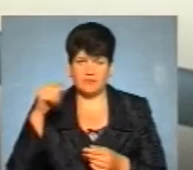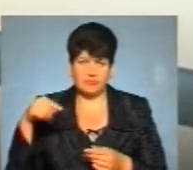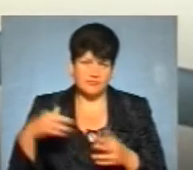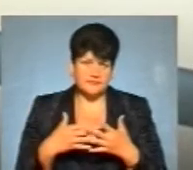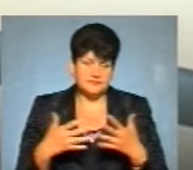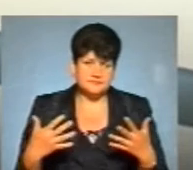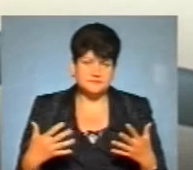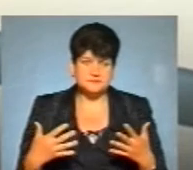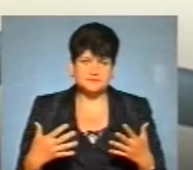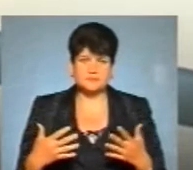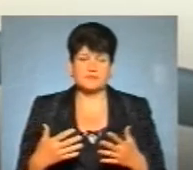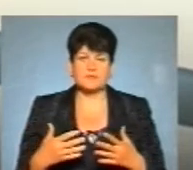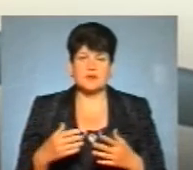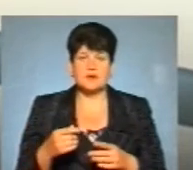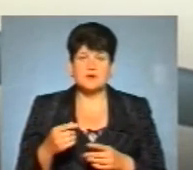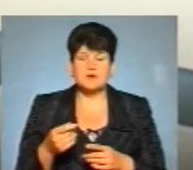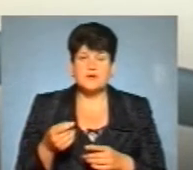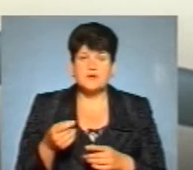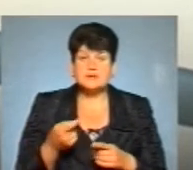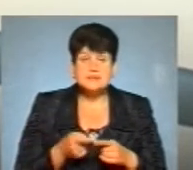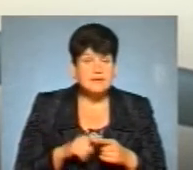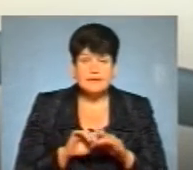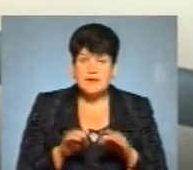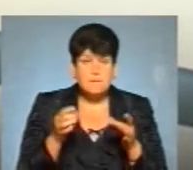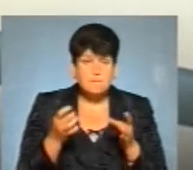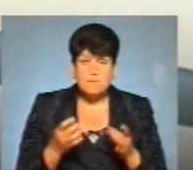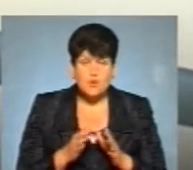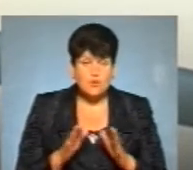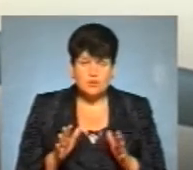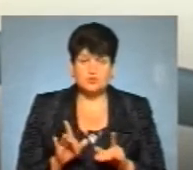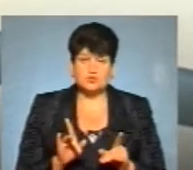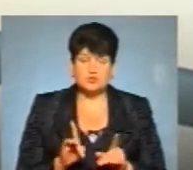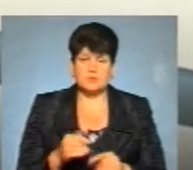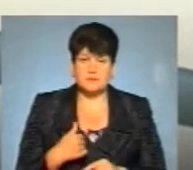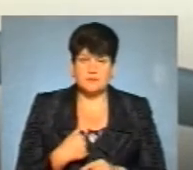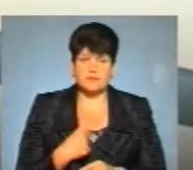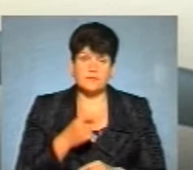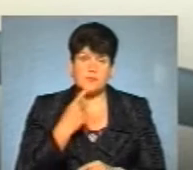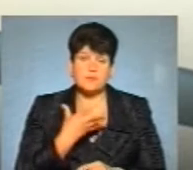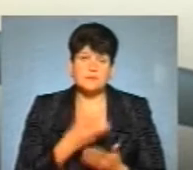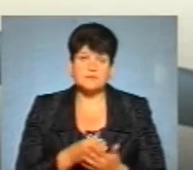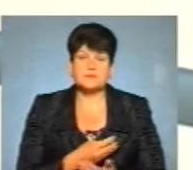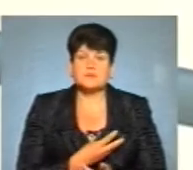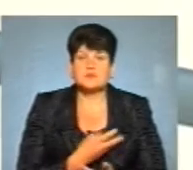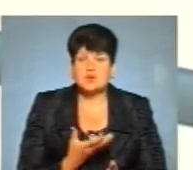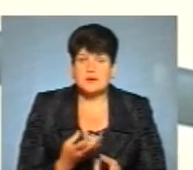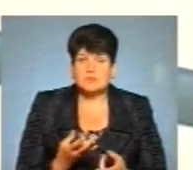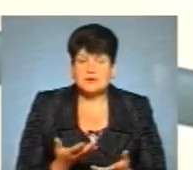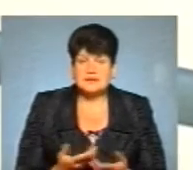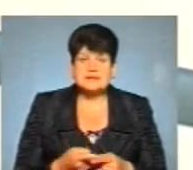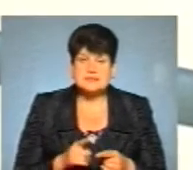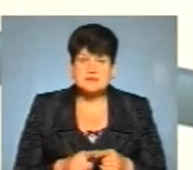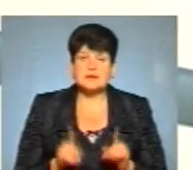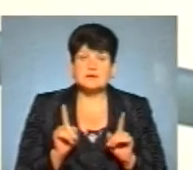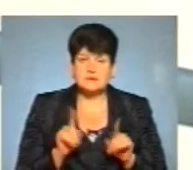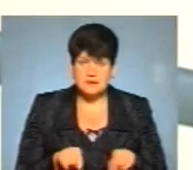акустичних одиниць. Так? Тобто це не просто, що ми висловлюємо якісь свої бажання чи потреби, але це